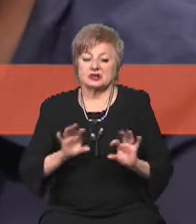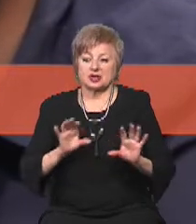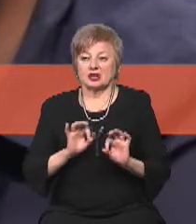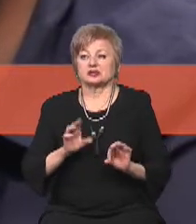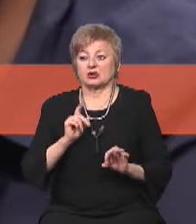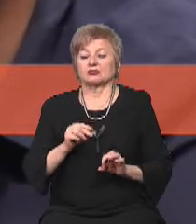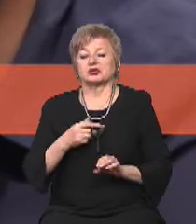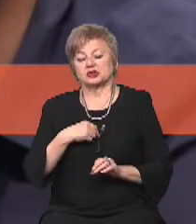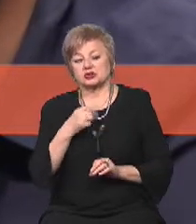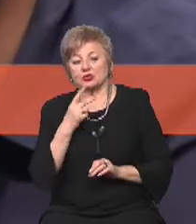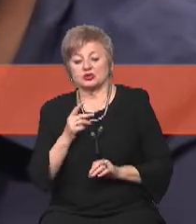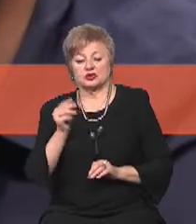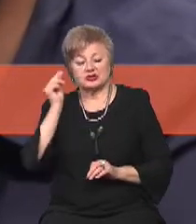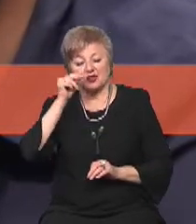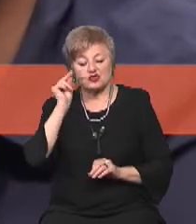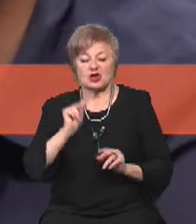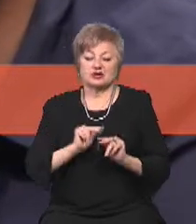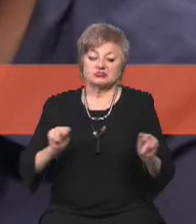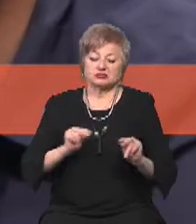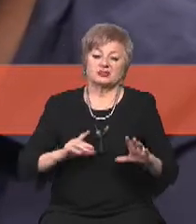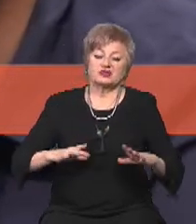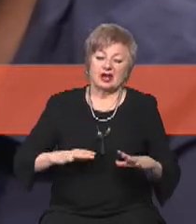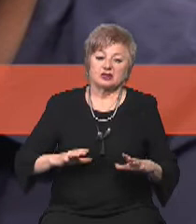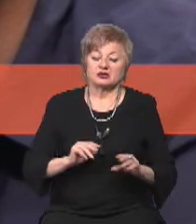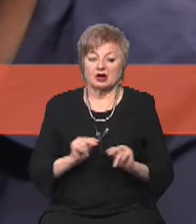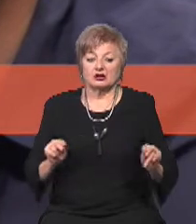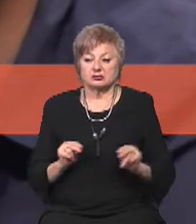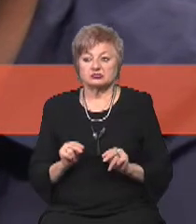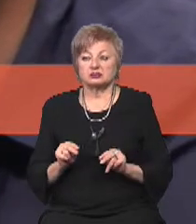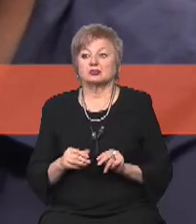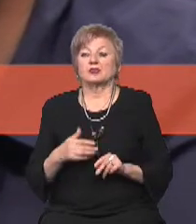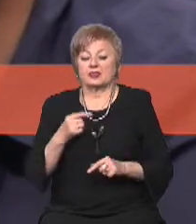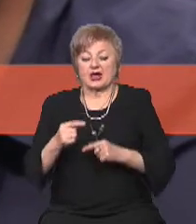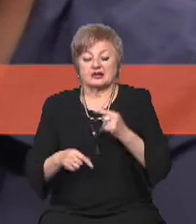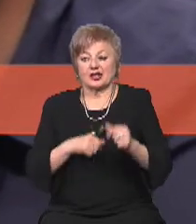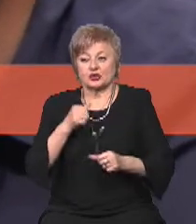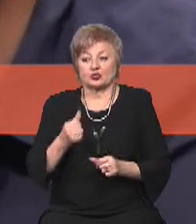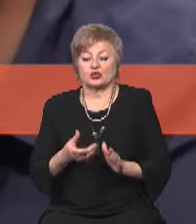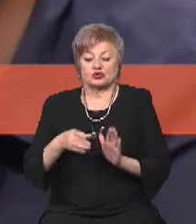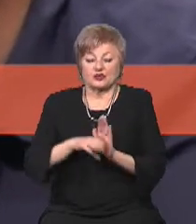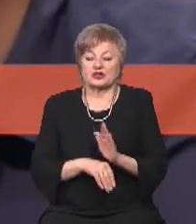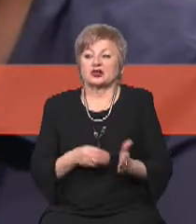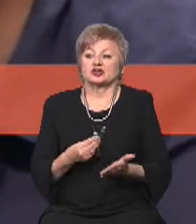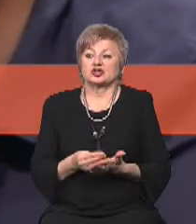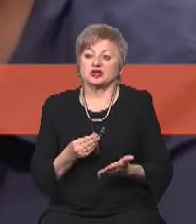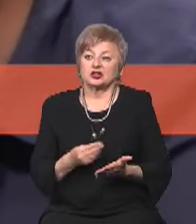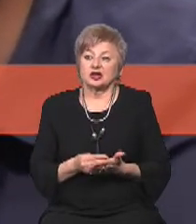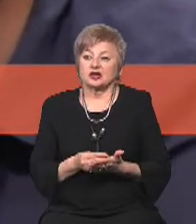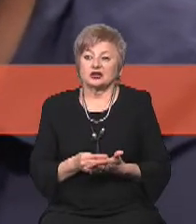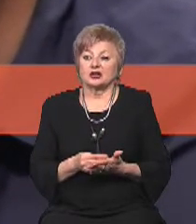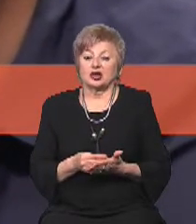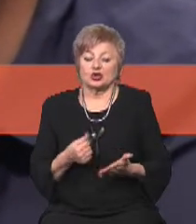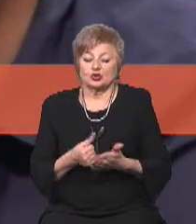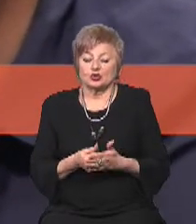бюджетом на навчальних семінарах і тренінгах. І на наступний рік вже закладені кошти, тому що до цього у нас